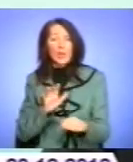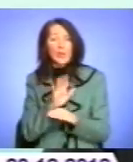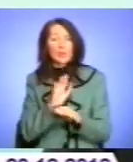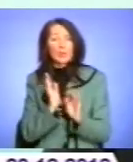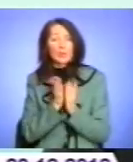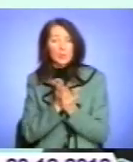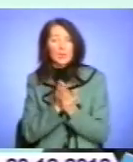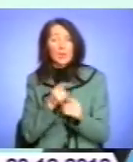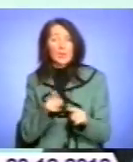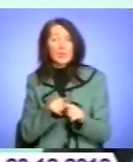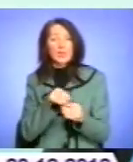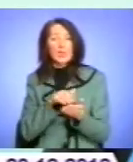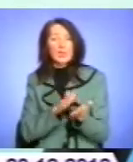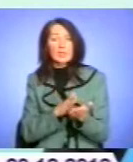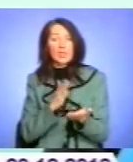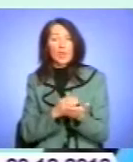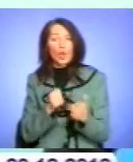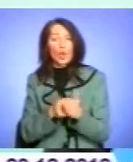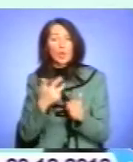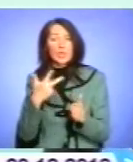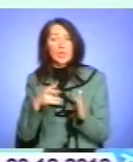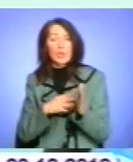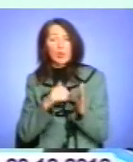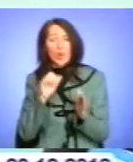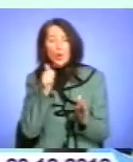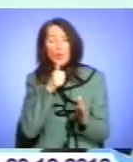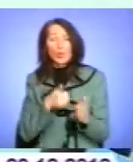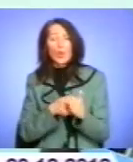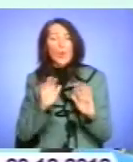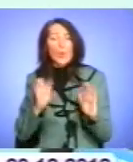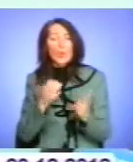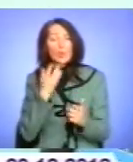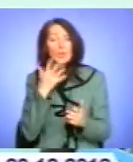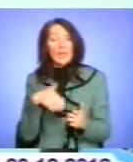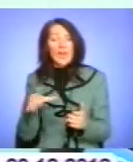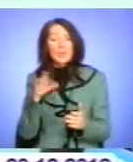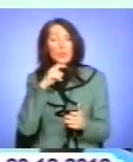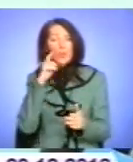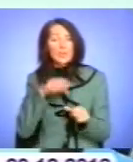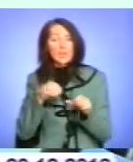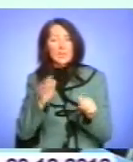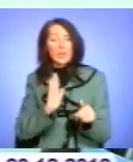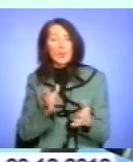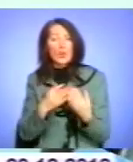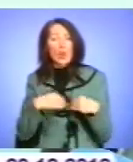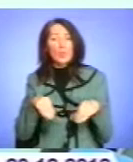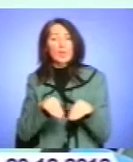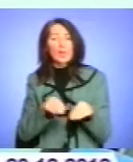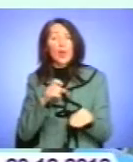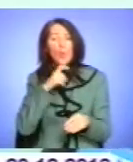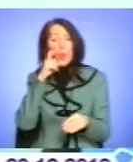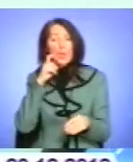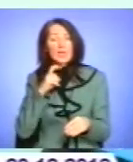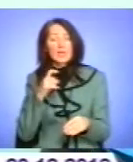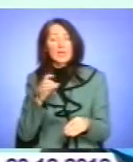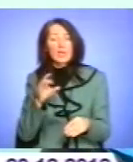цей анотований реєстр йде до 39-го року, тобто до моменту, коли всі українські землі були об'єднані в Українській Радянській